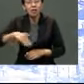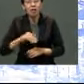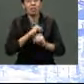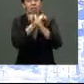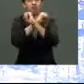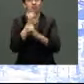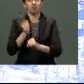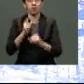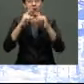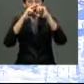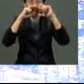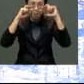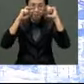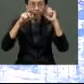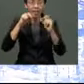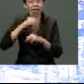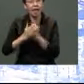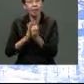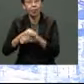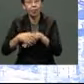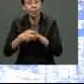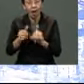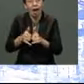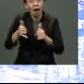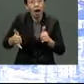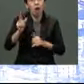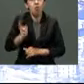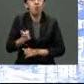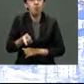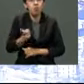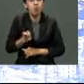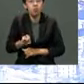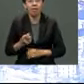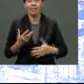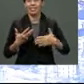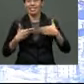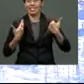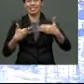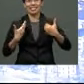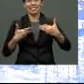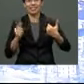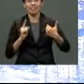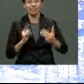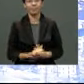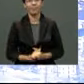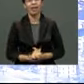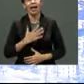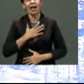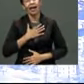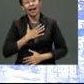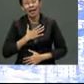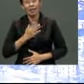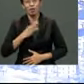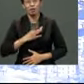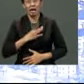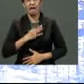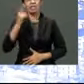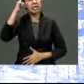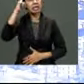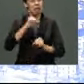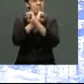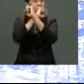กยังต้องคุมเข้มกันอยู่แต่ดีใจอย่างที่ผมเคยใช้คำว่า บาใจขึ้นมาได้หน่อยนึงแต่อย่าวาง